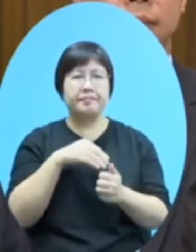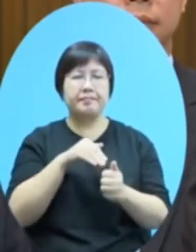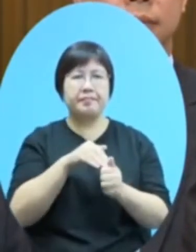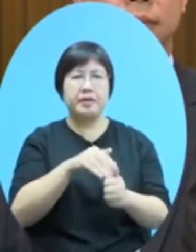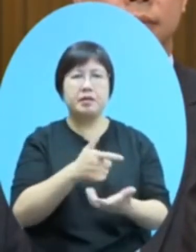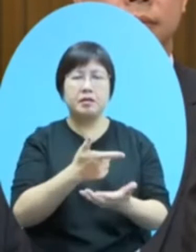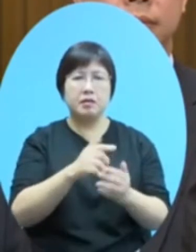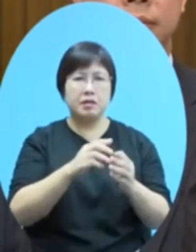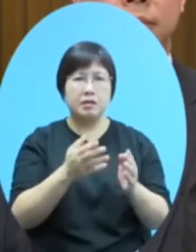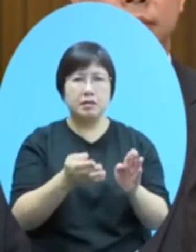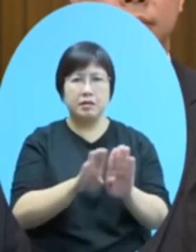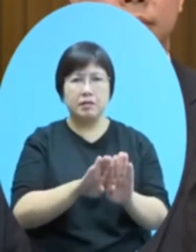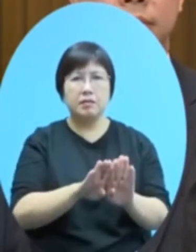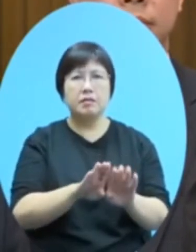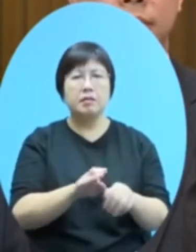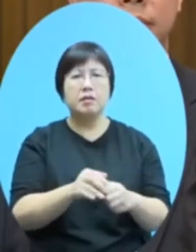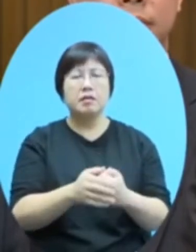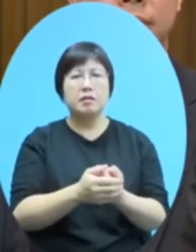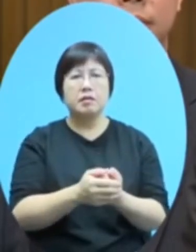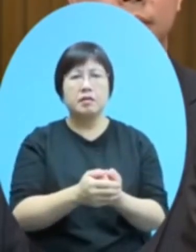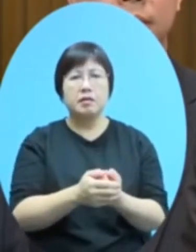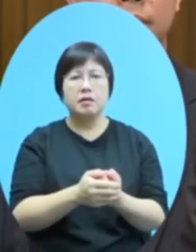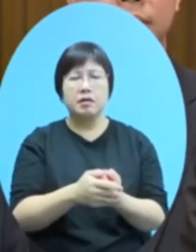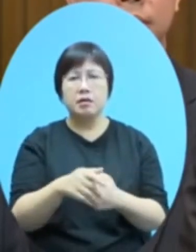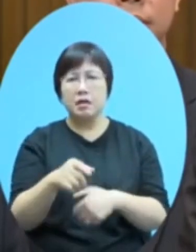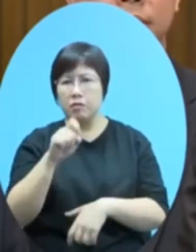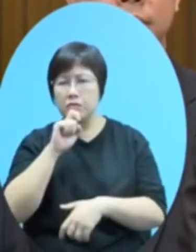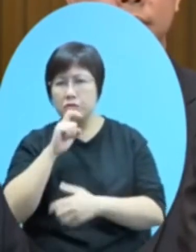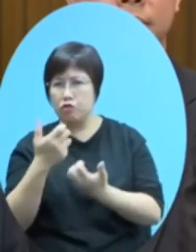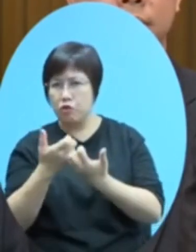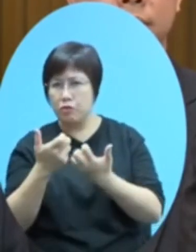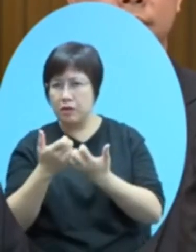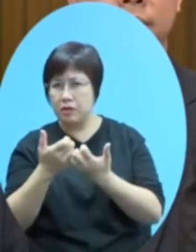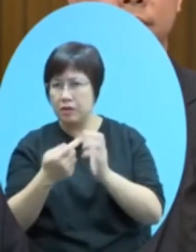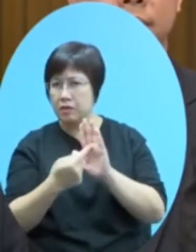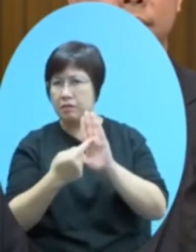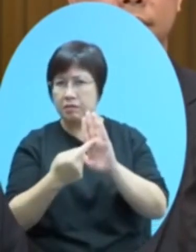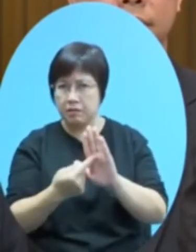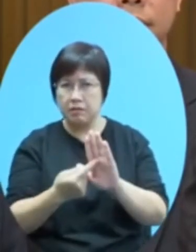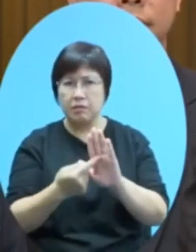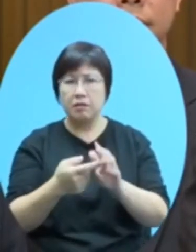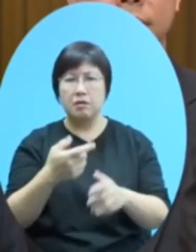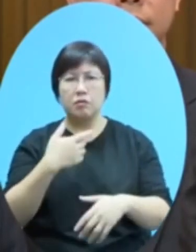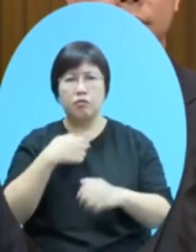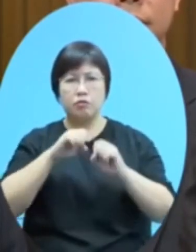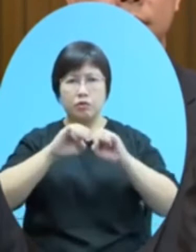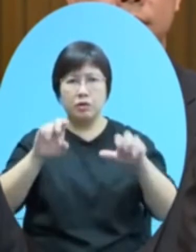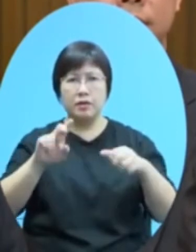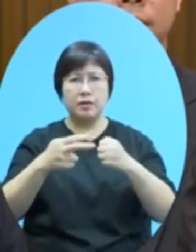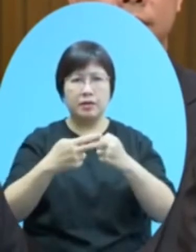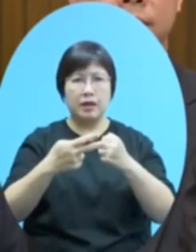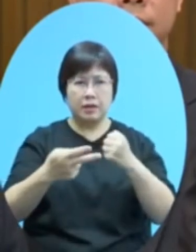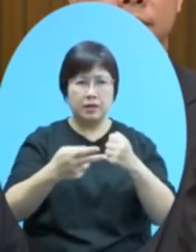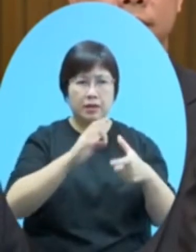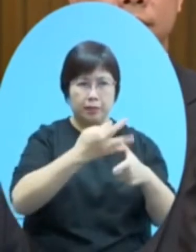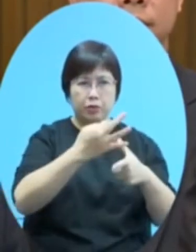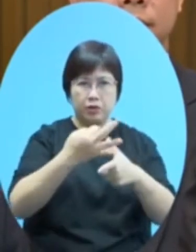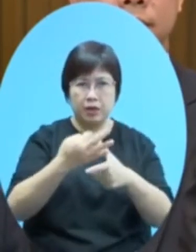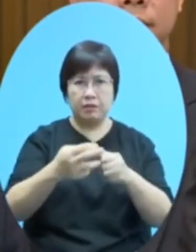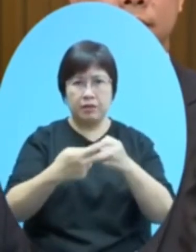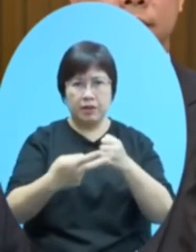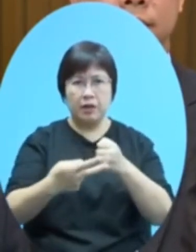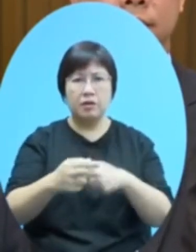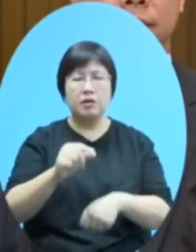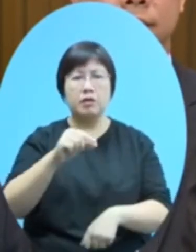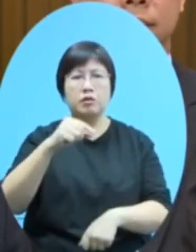各位朋友，我給一些數字大家參考一下。我們公布了第二季的 GDP